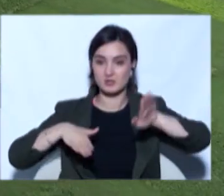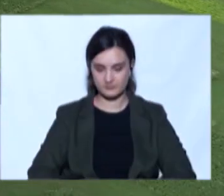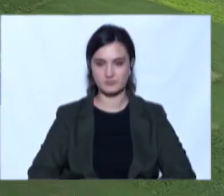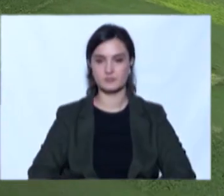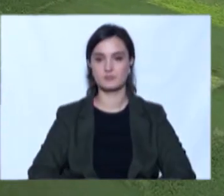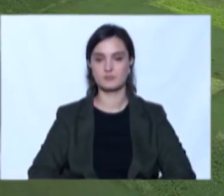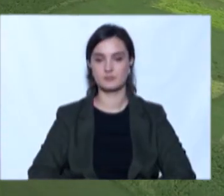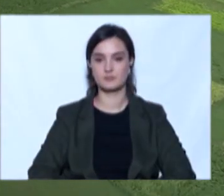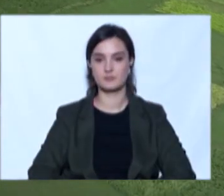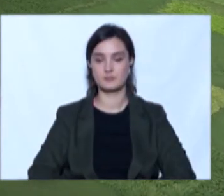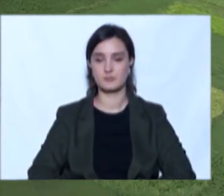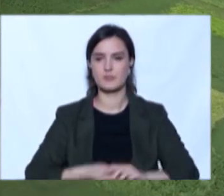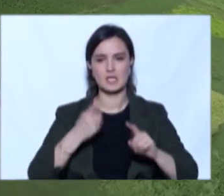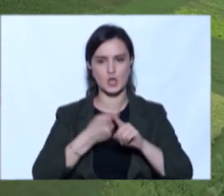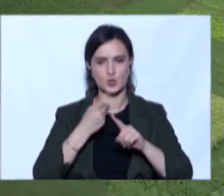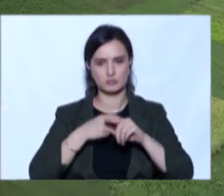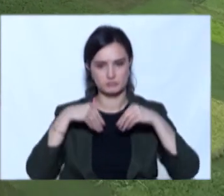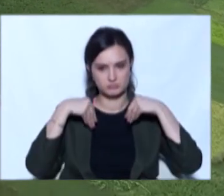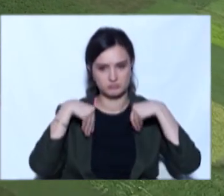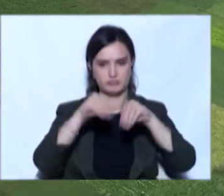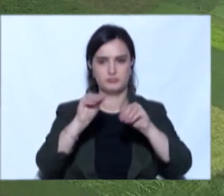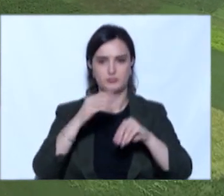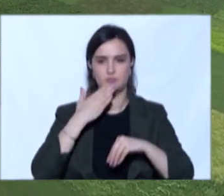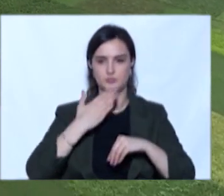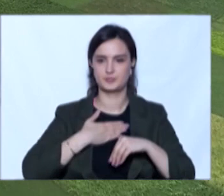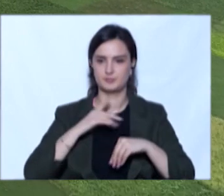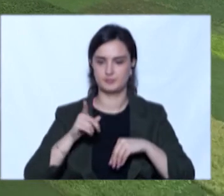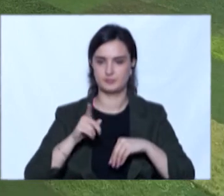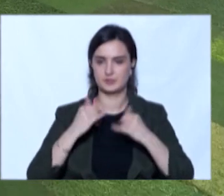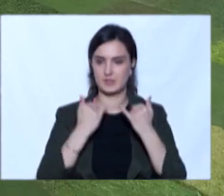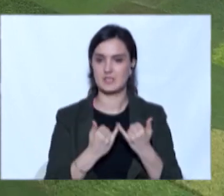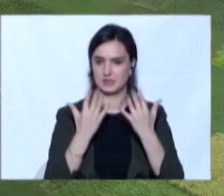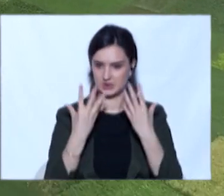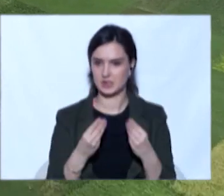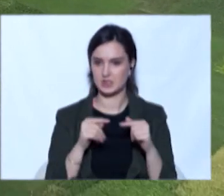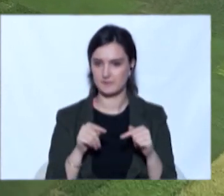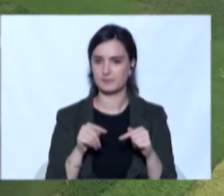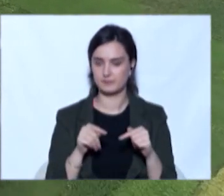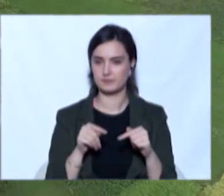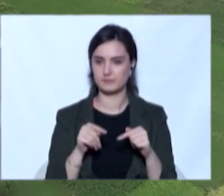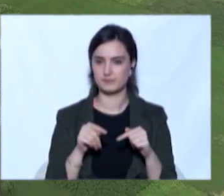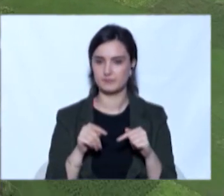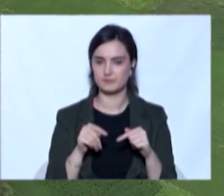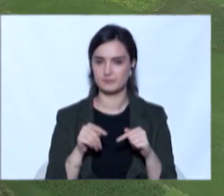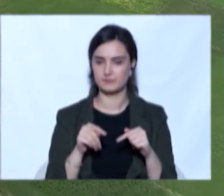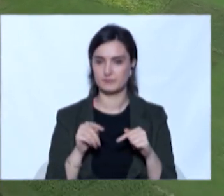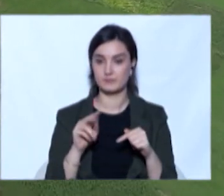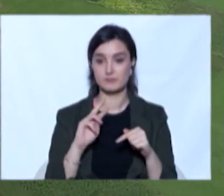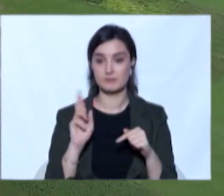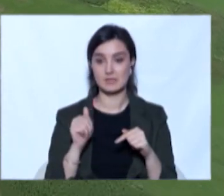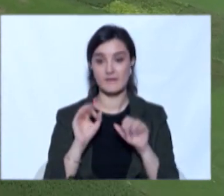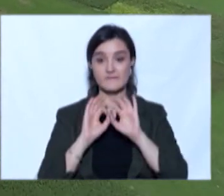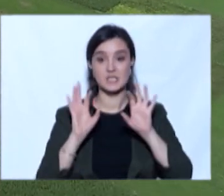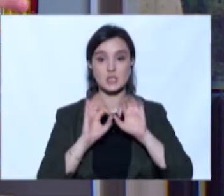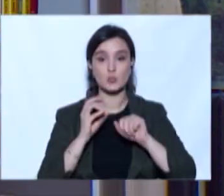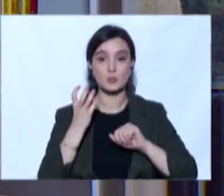საშუალებას. ძირითადად არის კარტოფილი, რაც მოყავთ დღევანდელ დღეს და შევეხებით